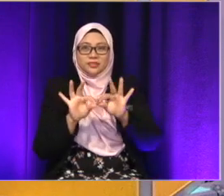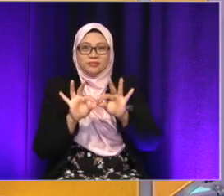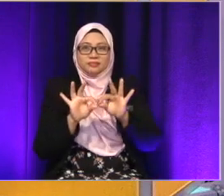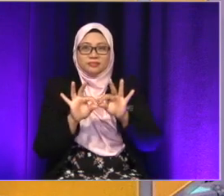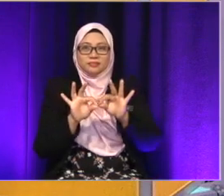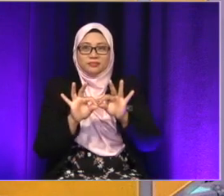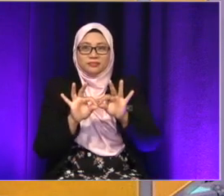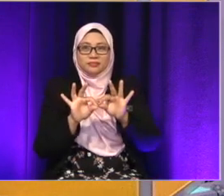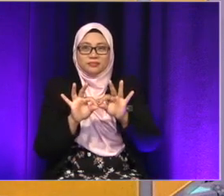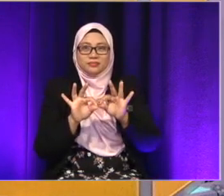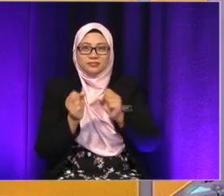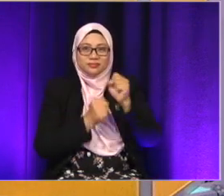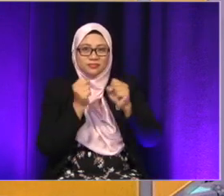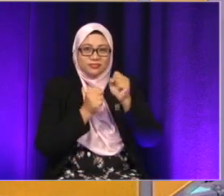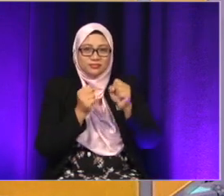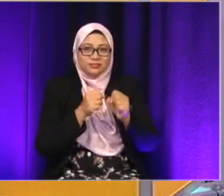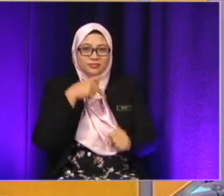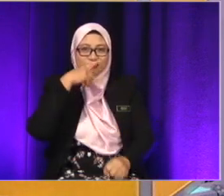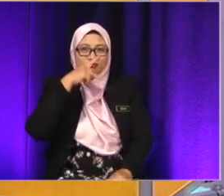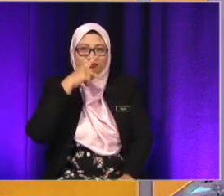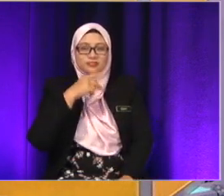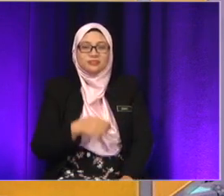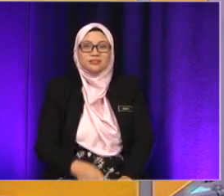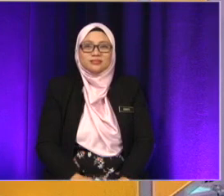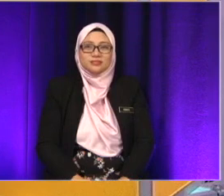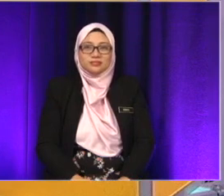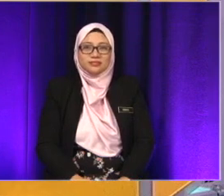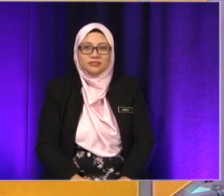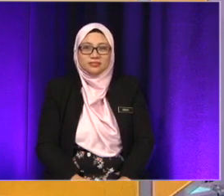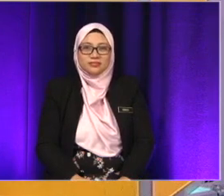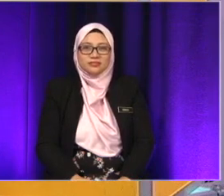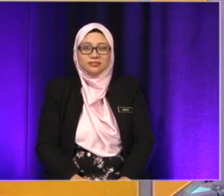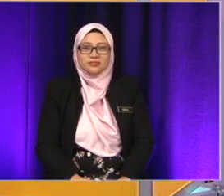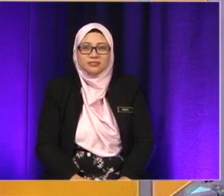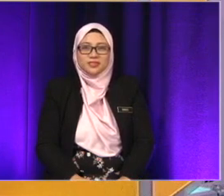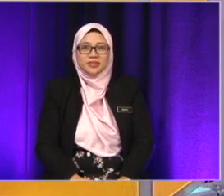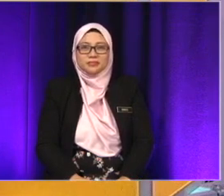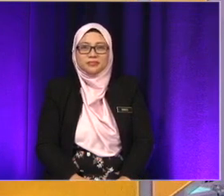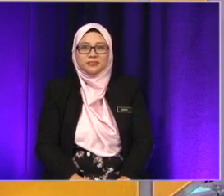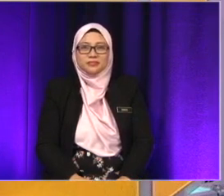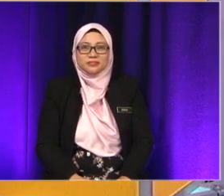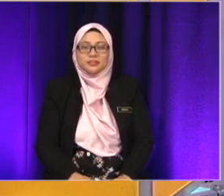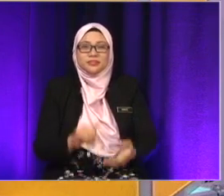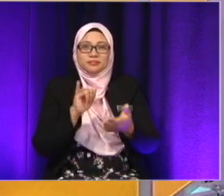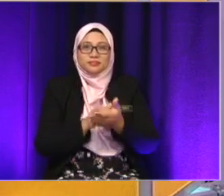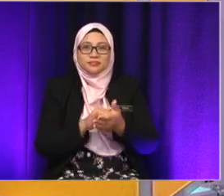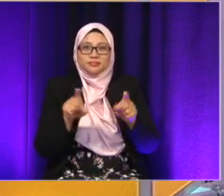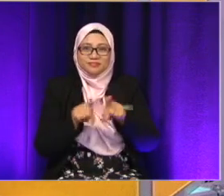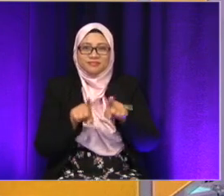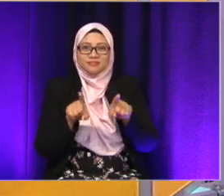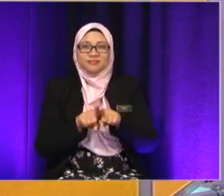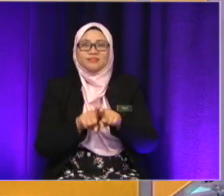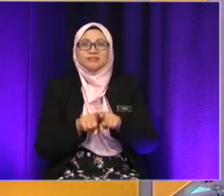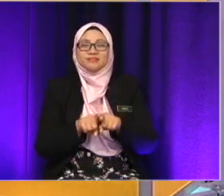kan. Okey. Kan? Tapi itu bukan hidrolik kan, tapi guna perut dia kan. Bam-bam kan. Itu konsep dia samalah sistem hidrolik.